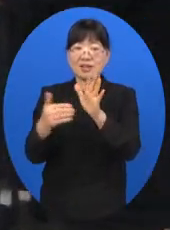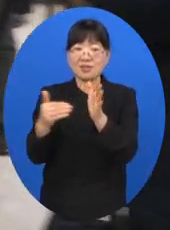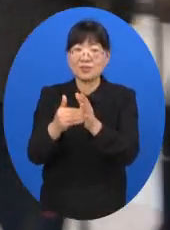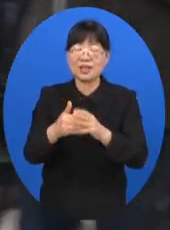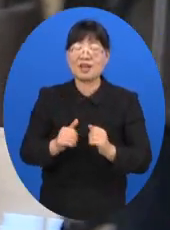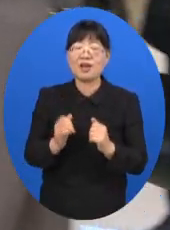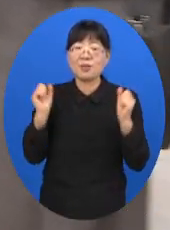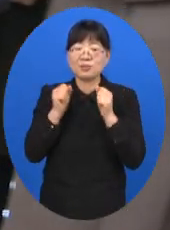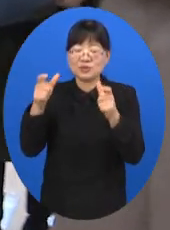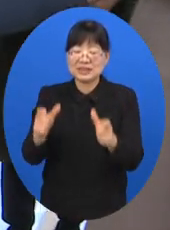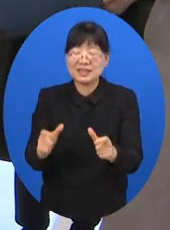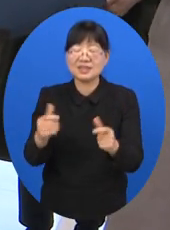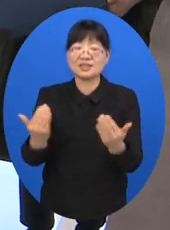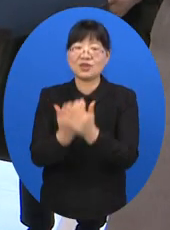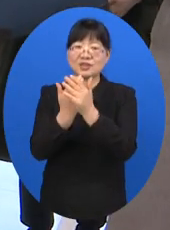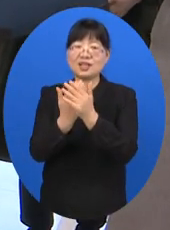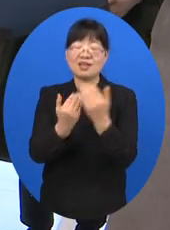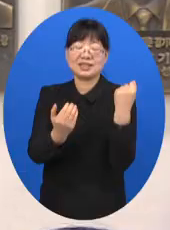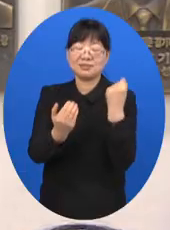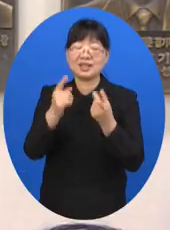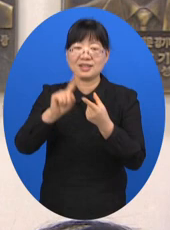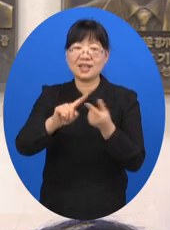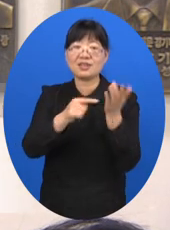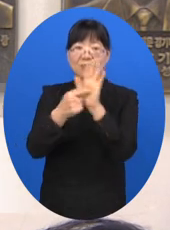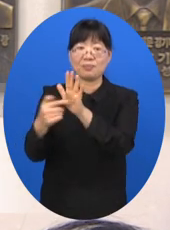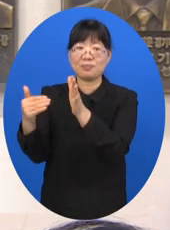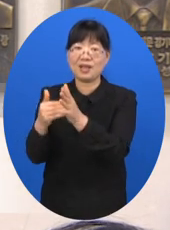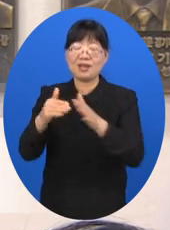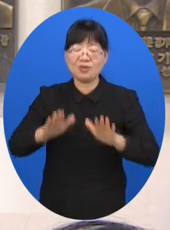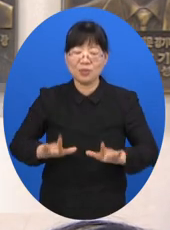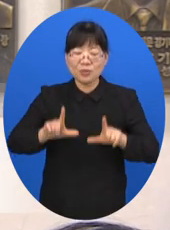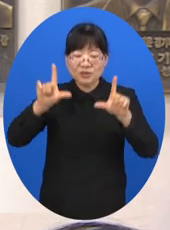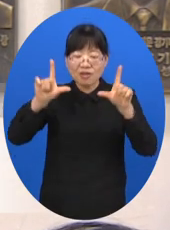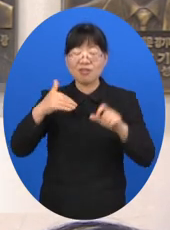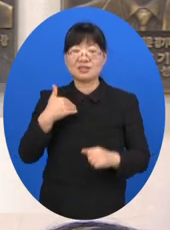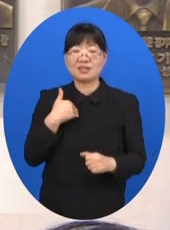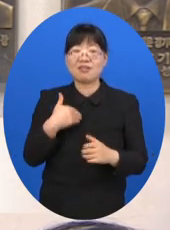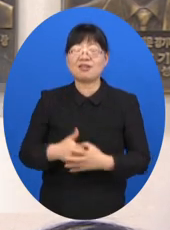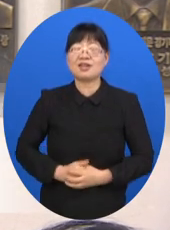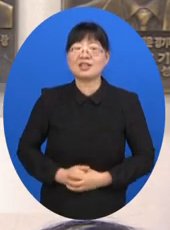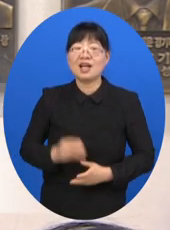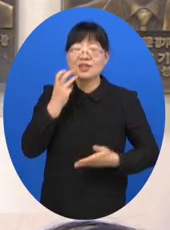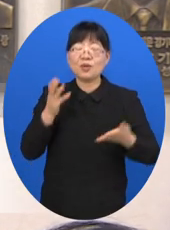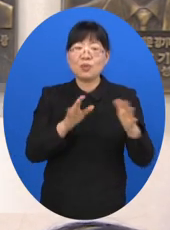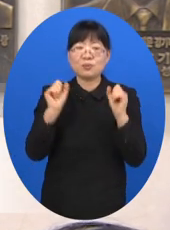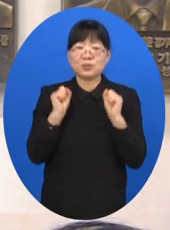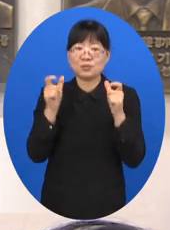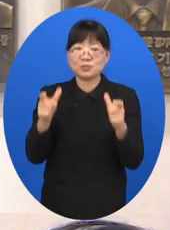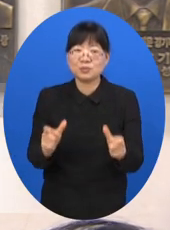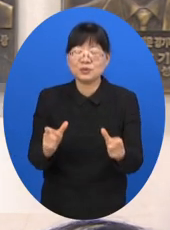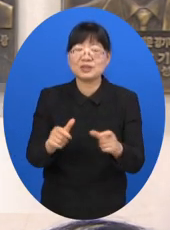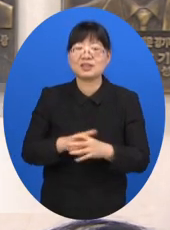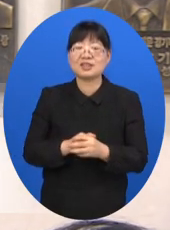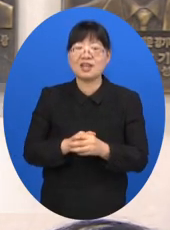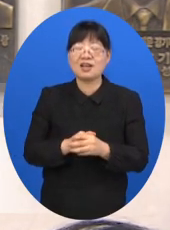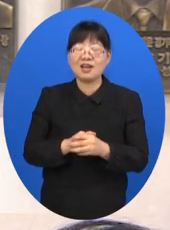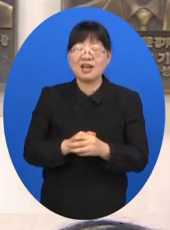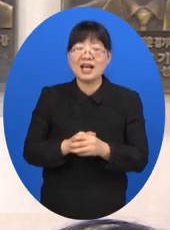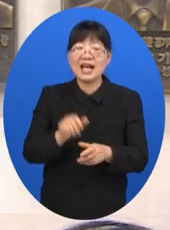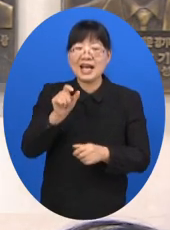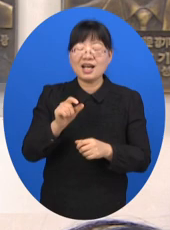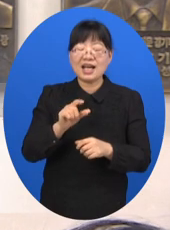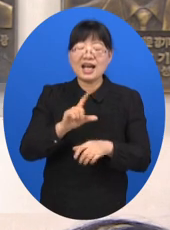잠재력에 대한 확신을 다시 한번 다졌습니다. 금년을 저는 경기 북도 자치도 설치의